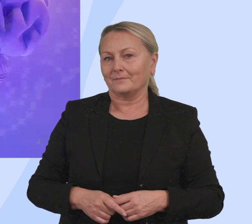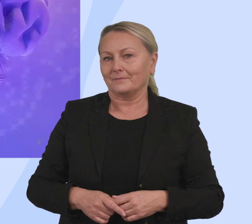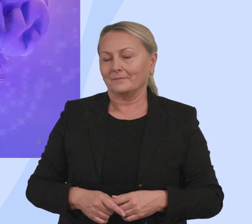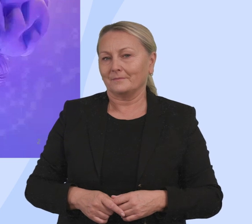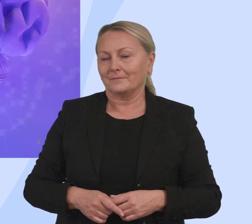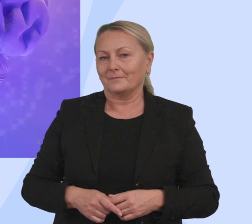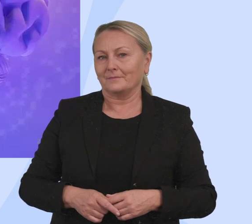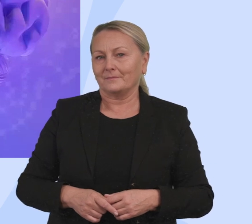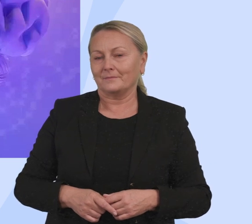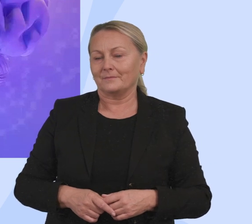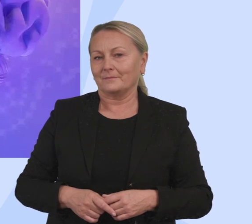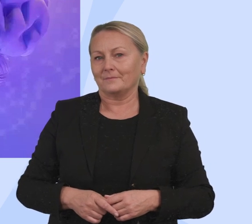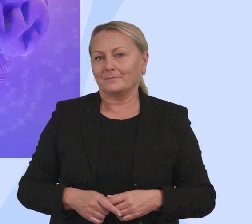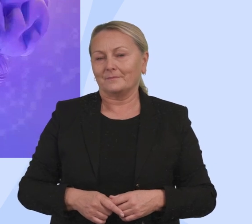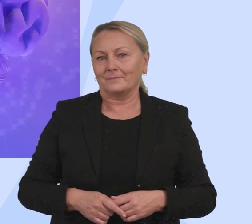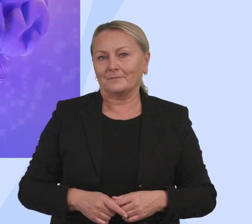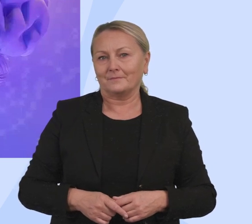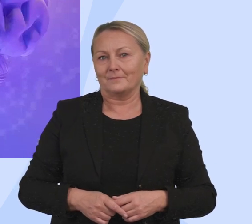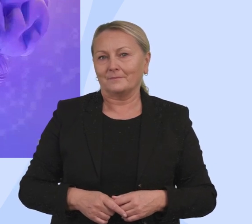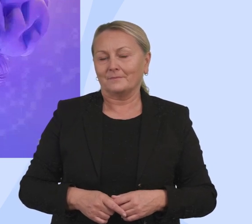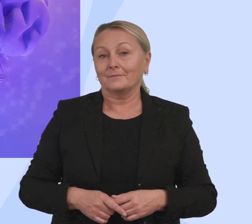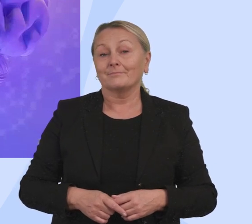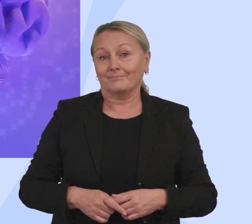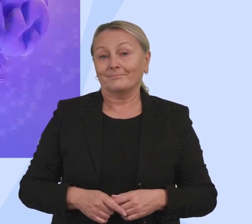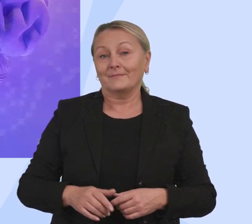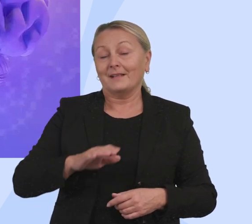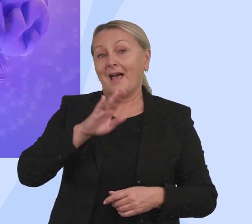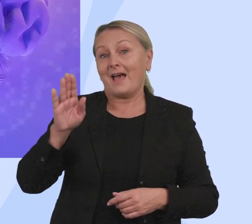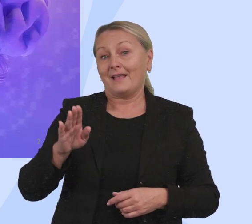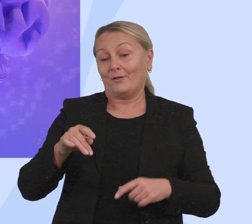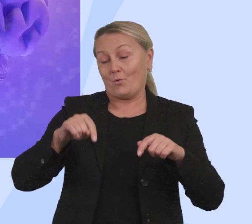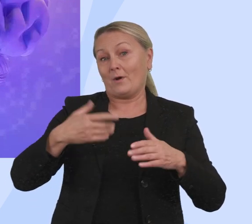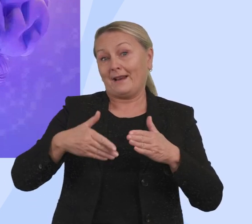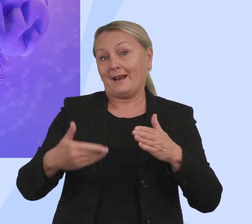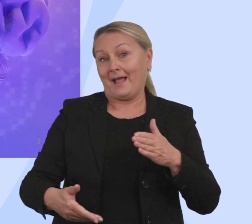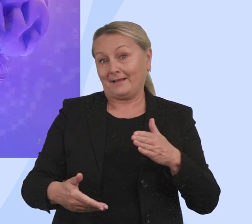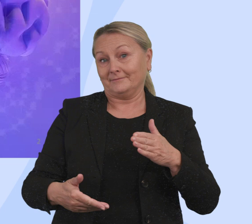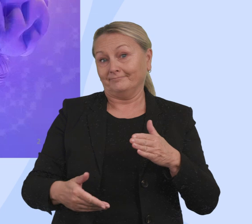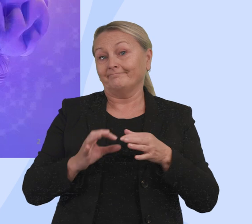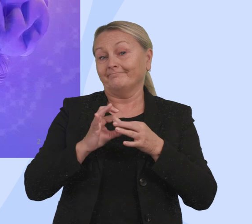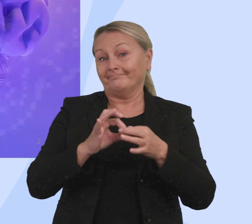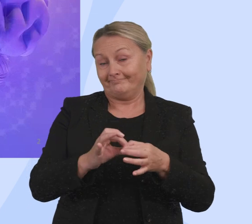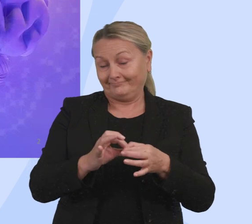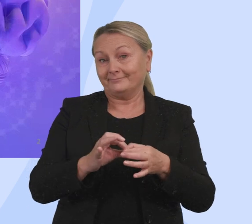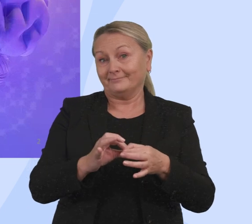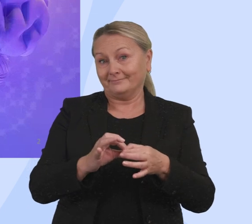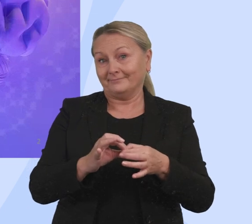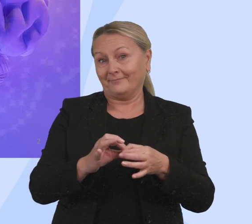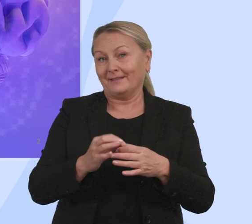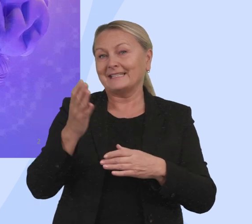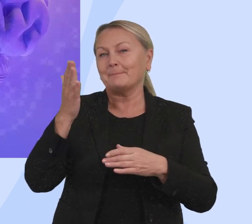Hej. Dette oplæg kommer til at handle om spejlneuroner og en neurologisk